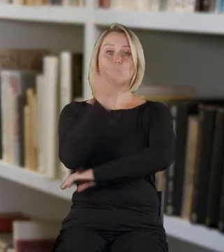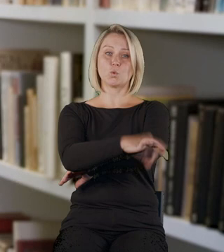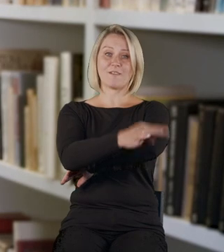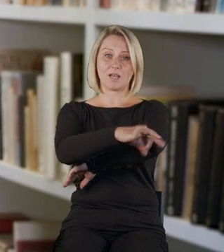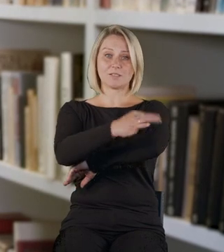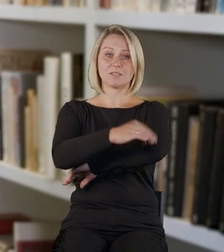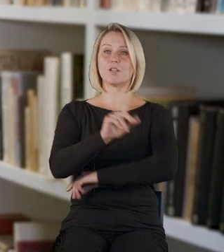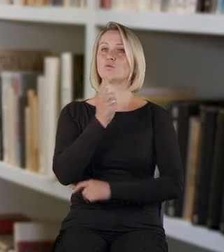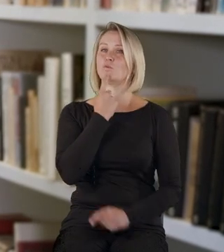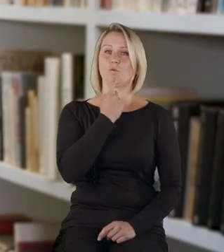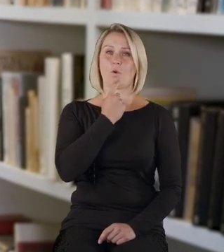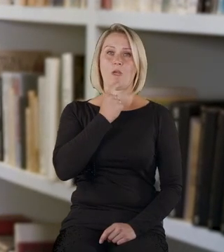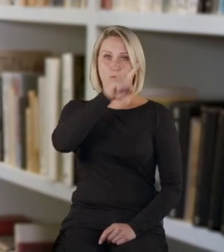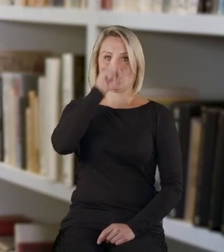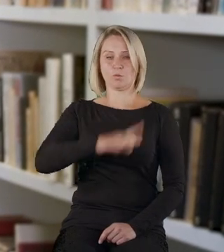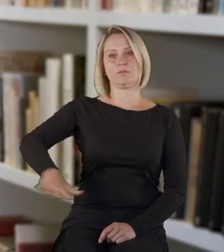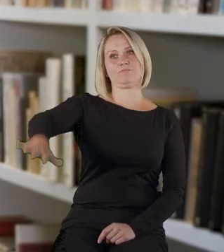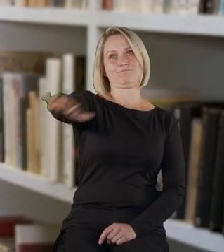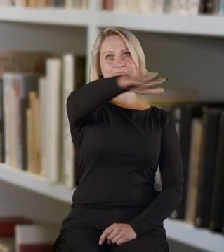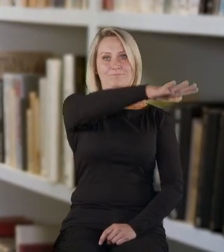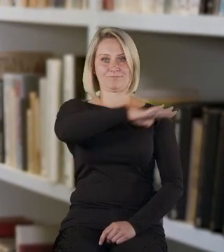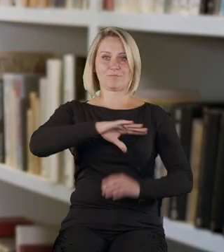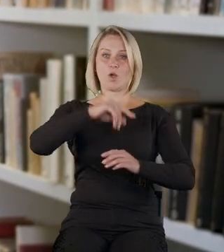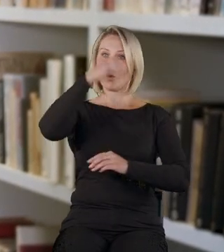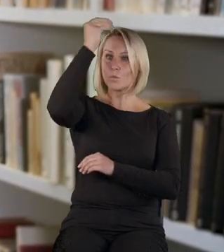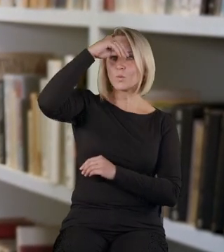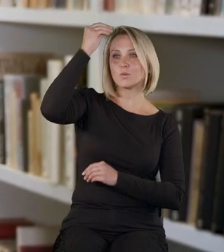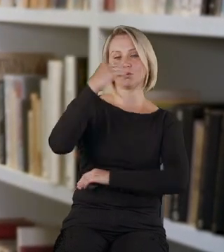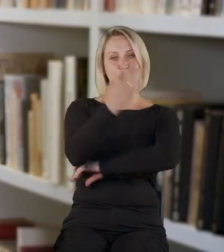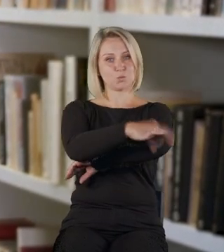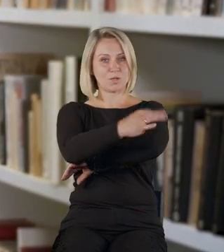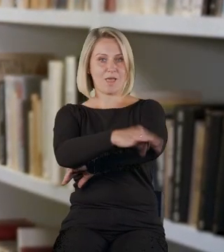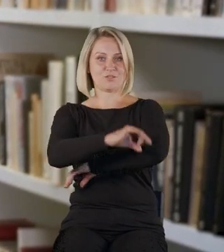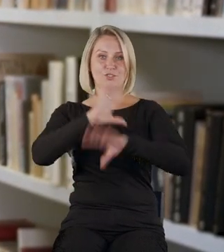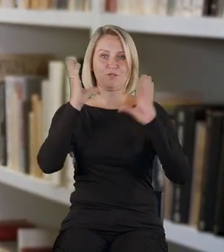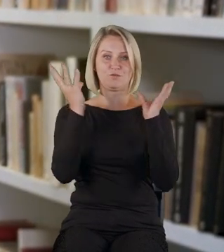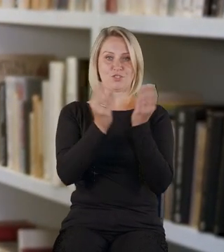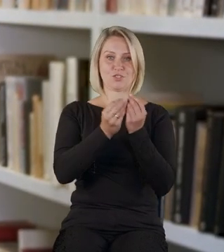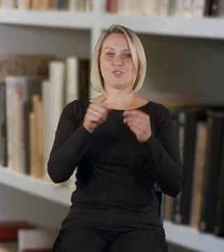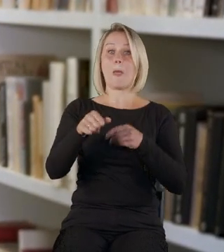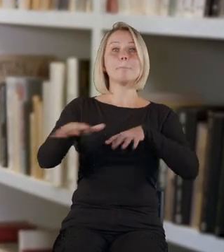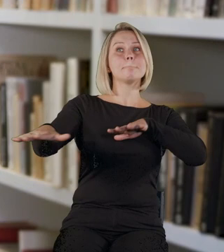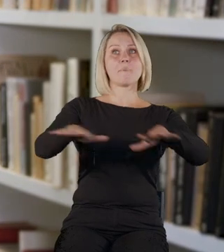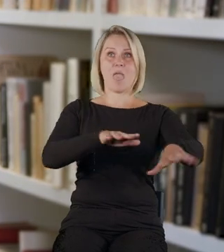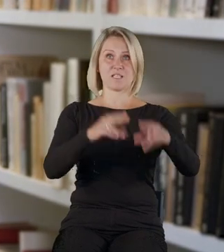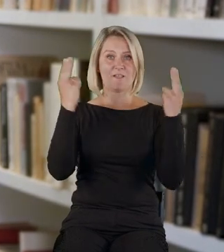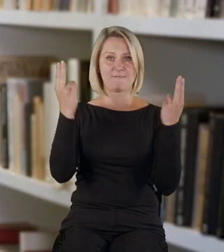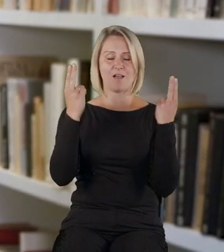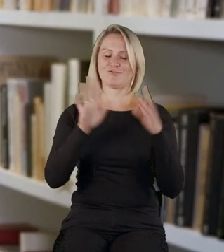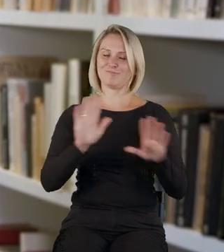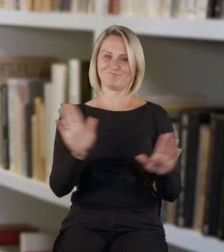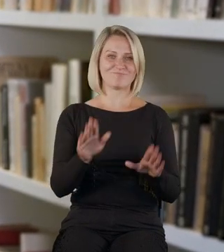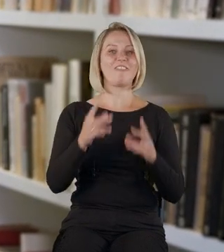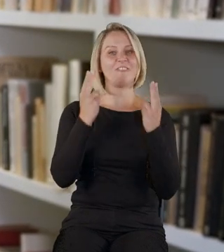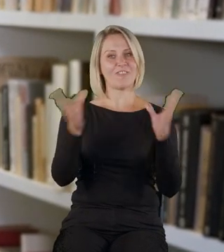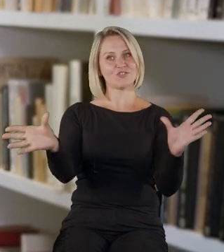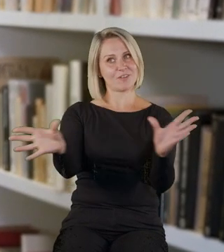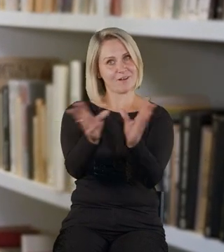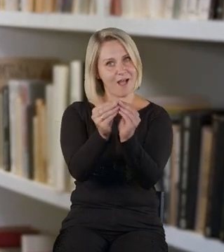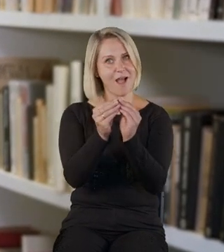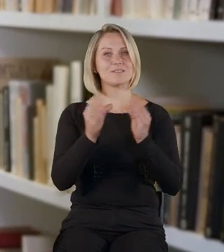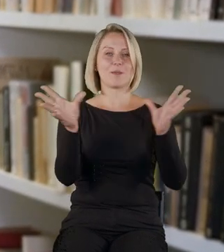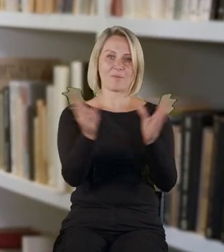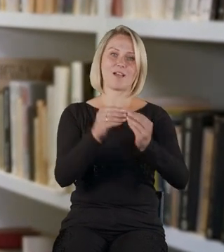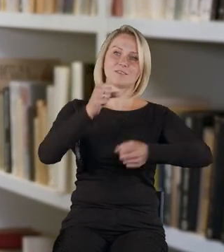jest wspólnota uczonych i studentów, a zatem miejsce nie jest najważniejsze. Ważniejsze, żeby byli razem i